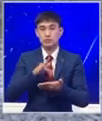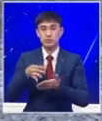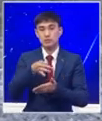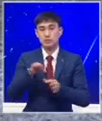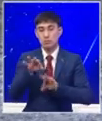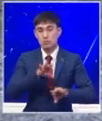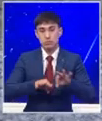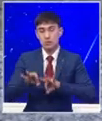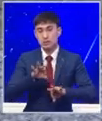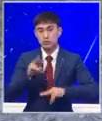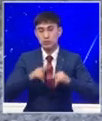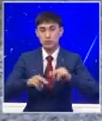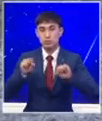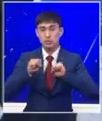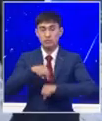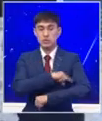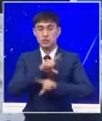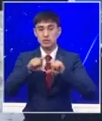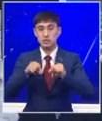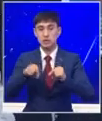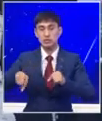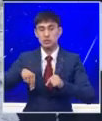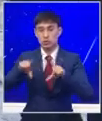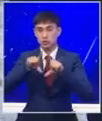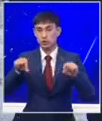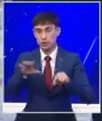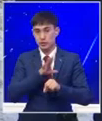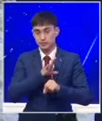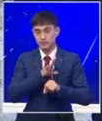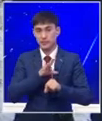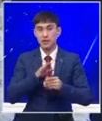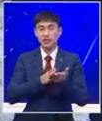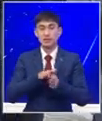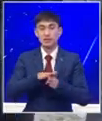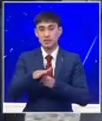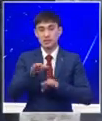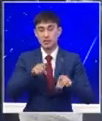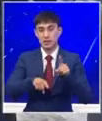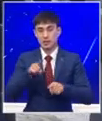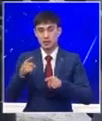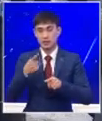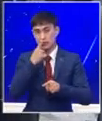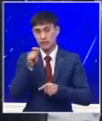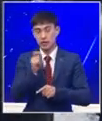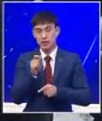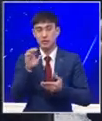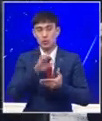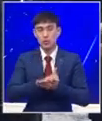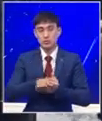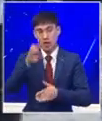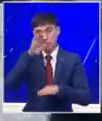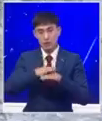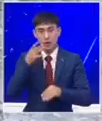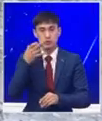эскизный план строящихся спортивных, медицинских и административных учреждений. С реализацией некоторых из них в минувшие выходные ознакомился